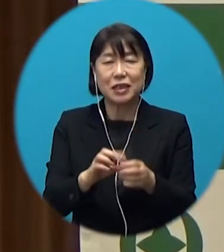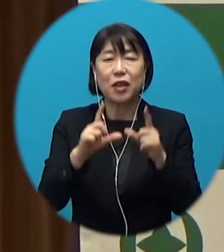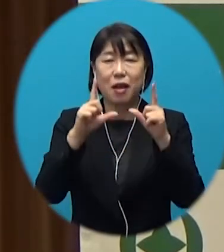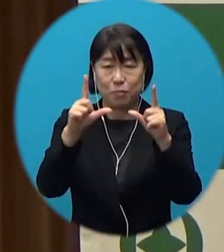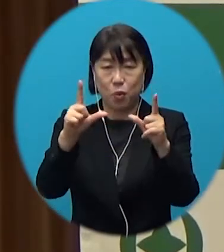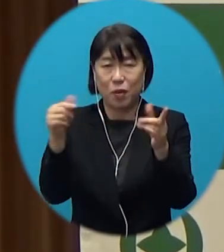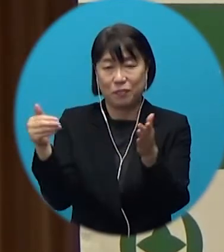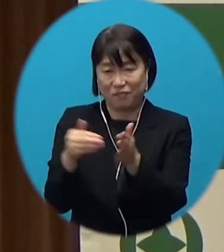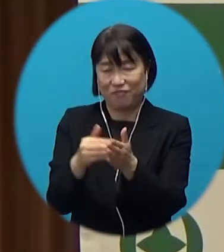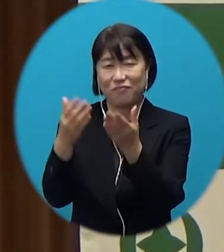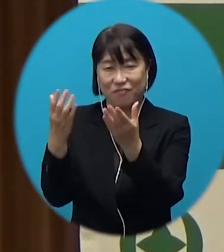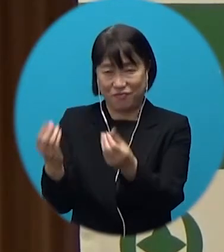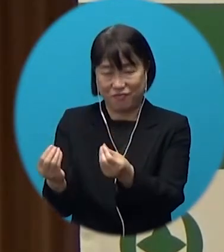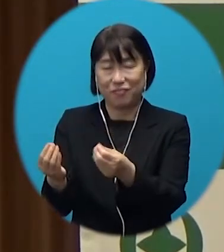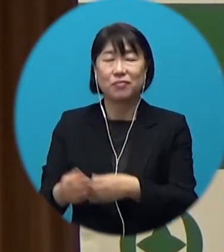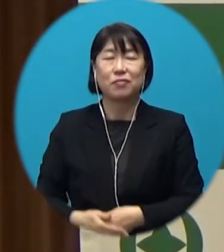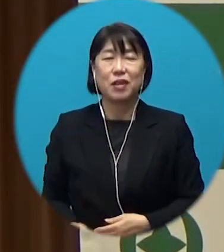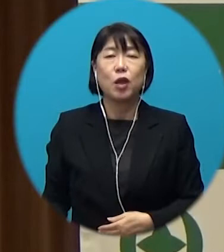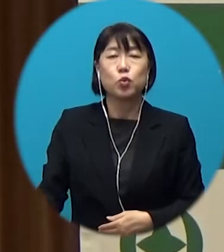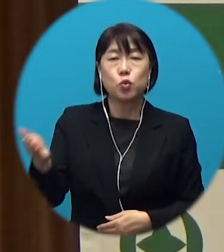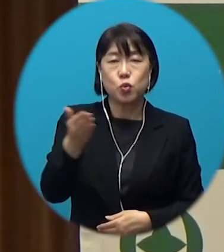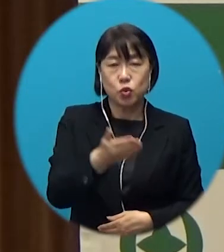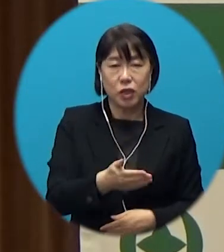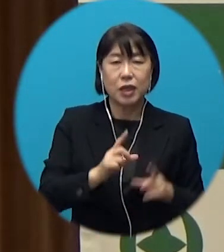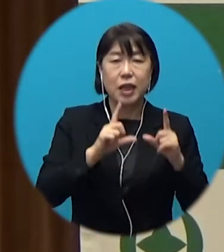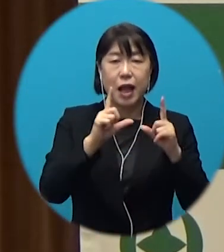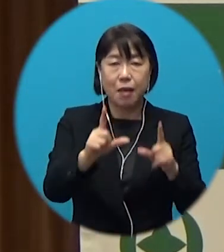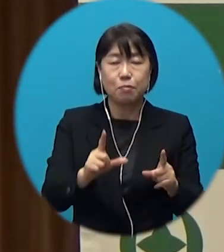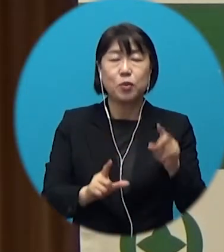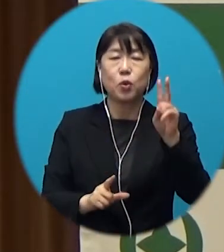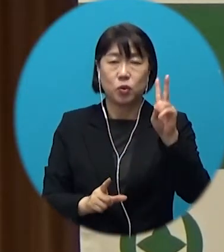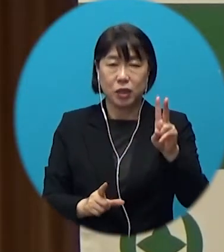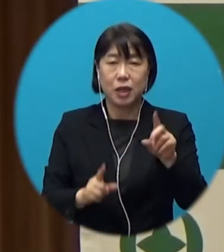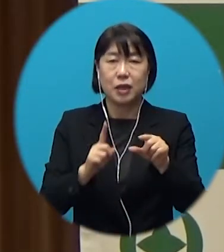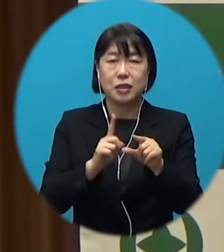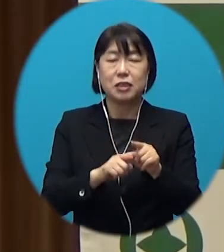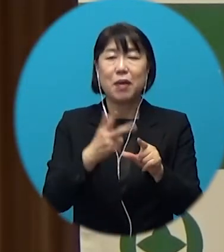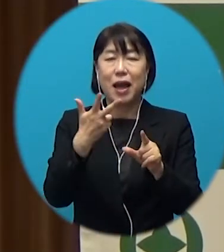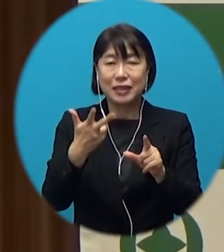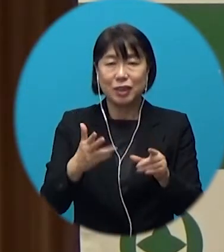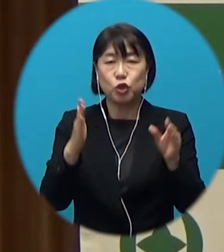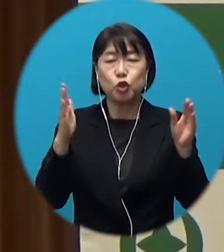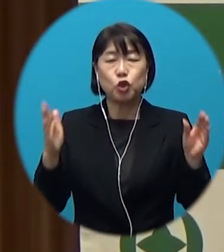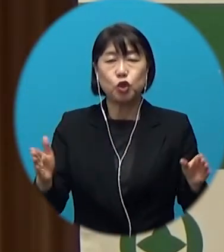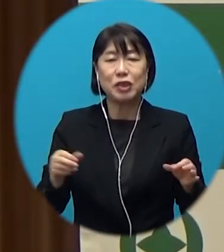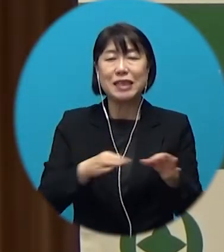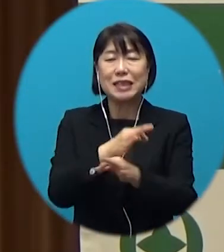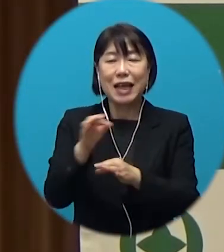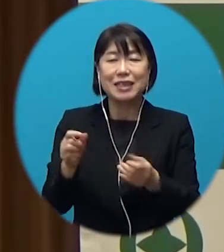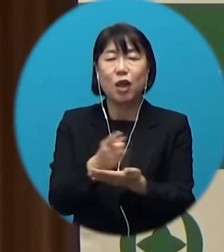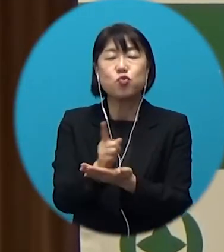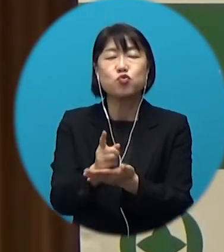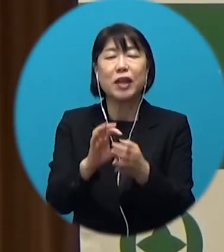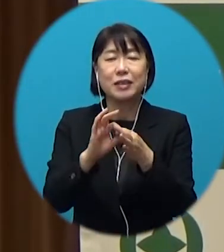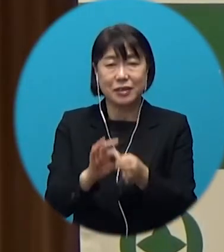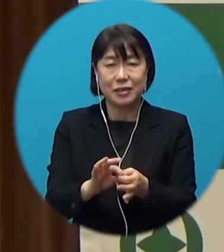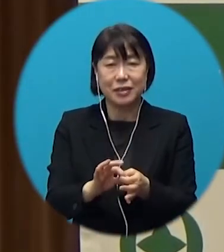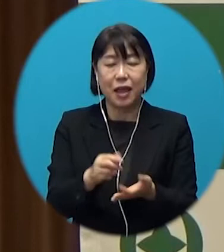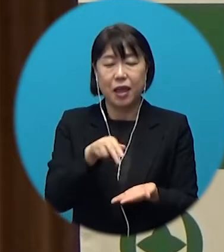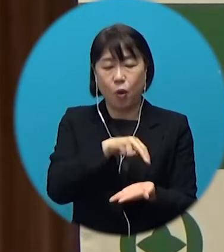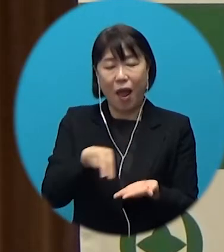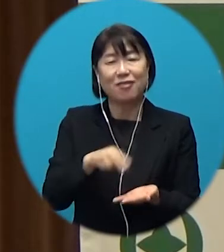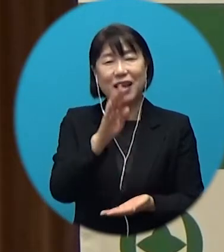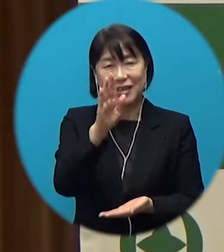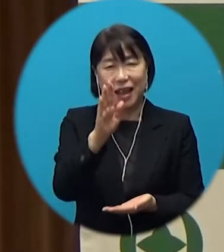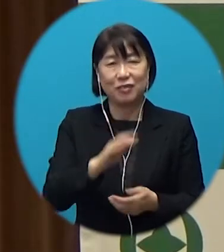上でございます。次に、発表資料の素晴らしい中期財政運営方針の策定についてをご覧ください。